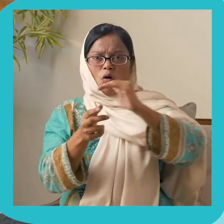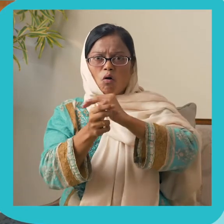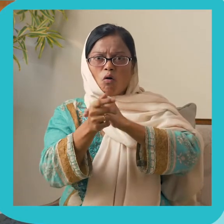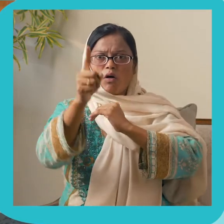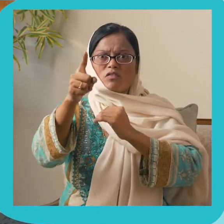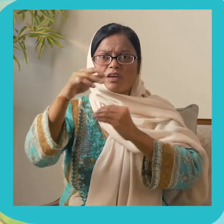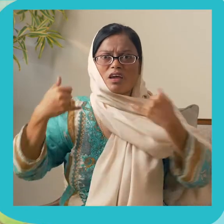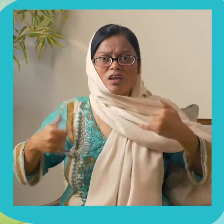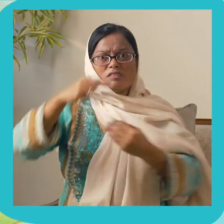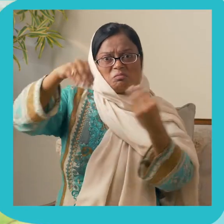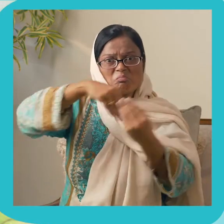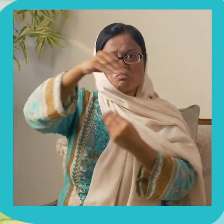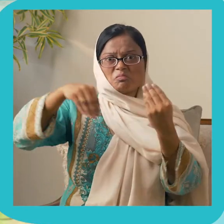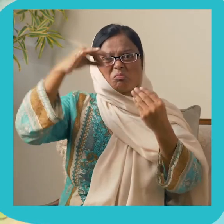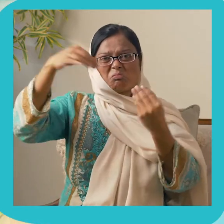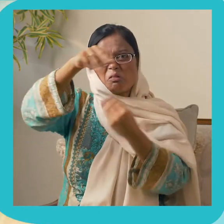अतराफ में लिपट गई।